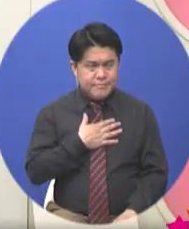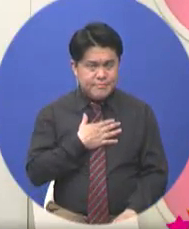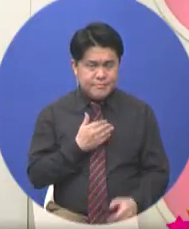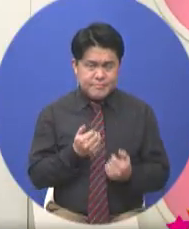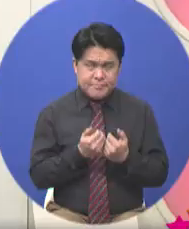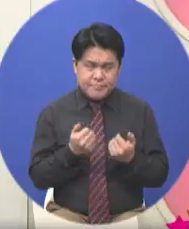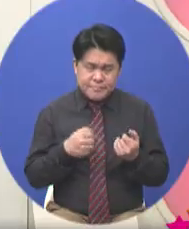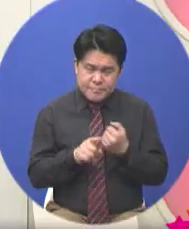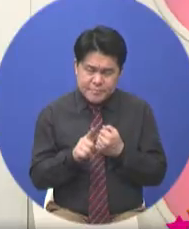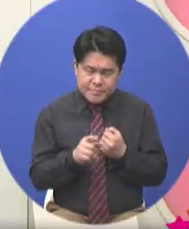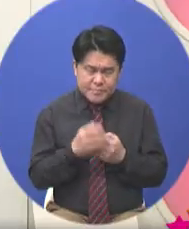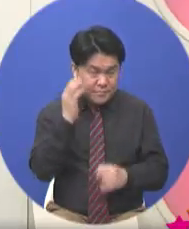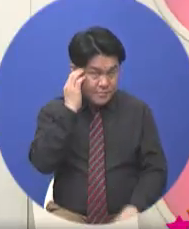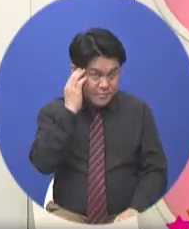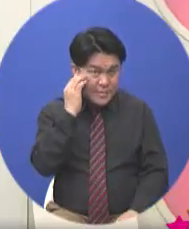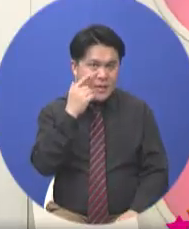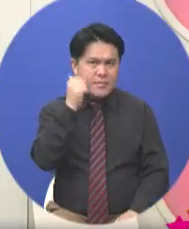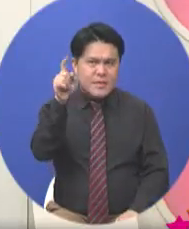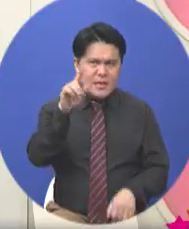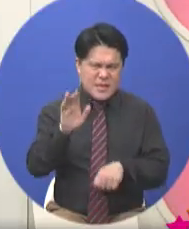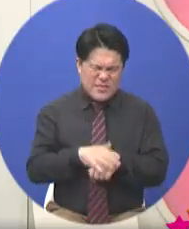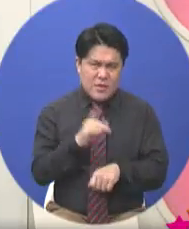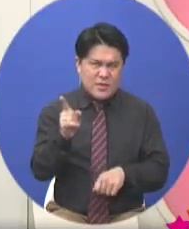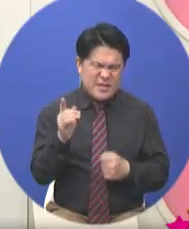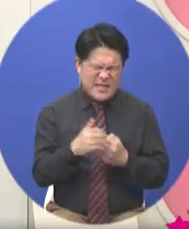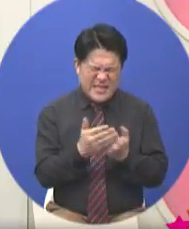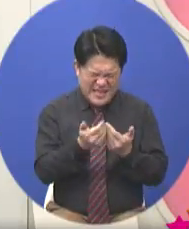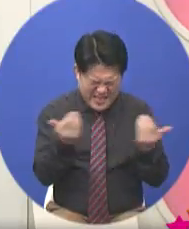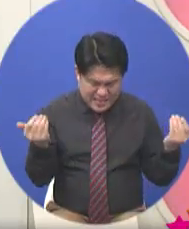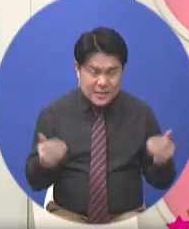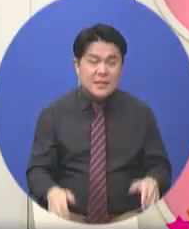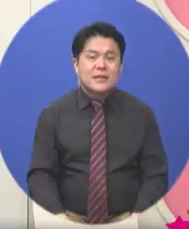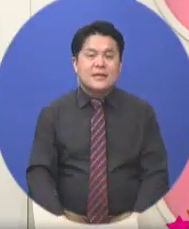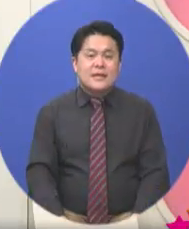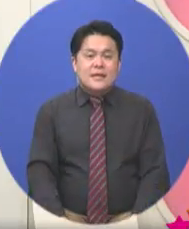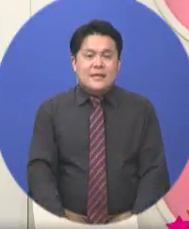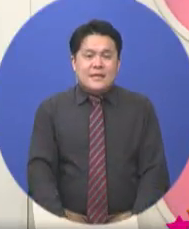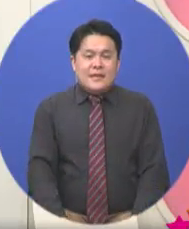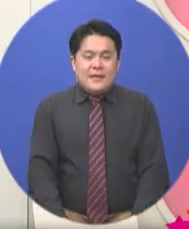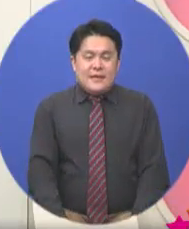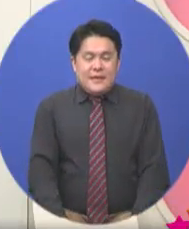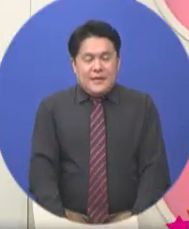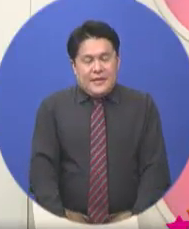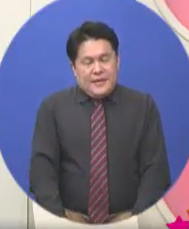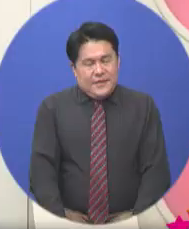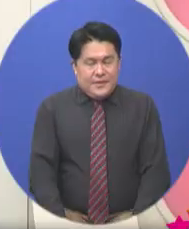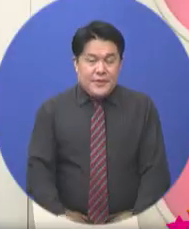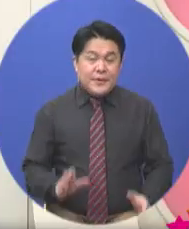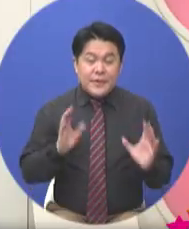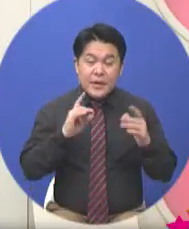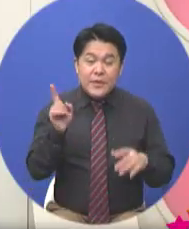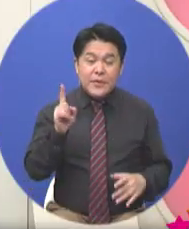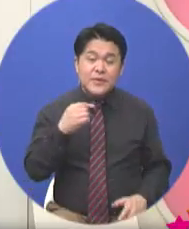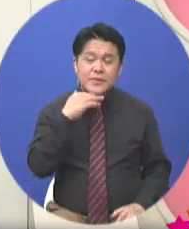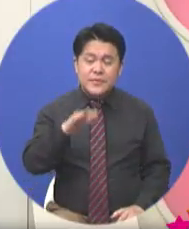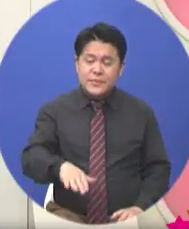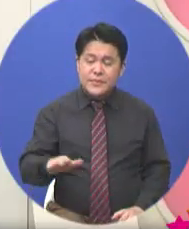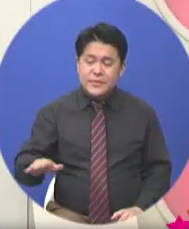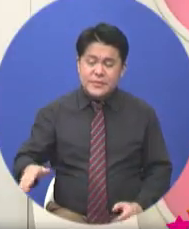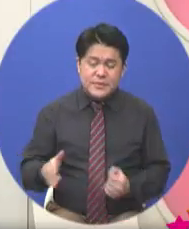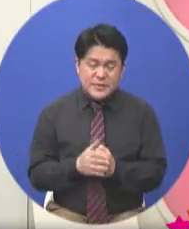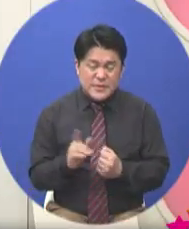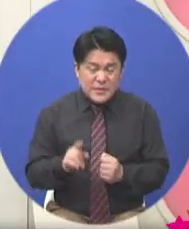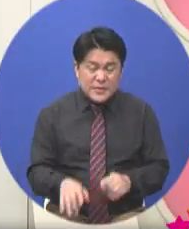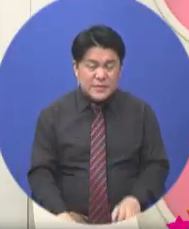사연은 아빠가 잘못해서 헤어졌는데 네. 애들이 어렸을